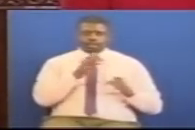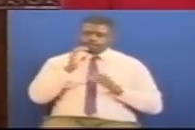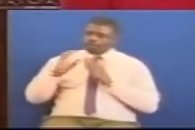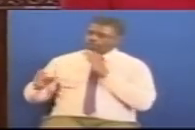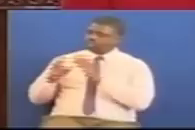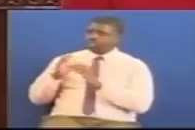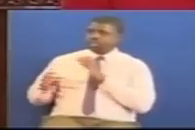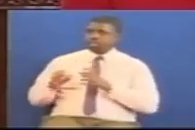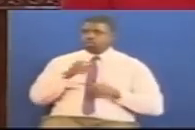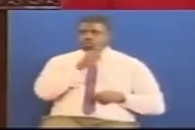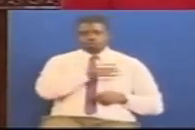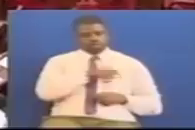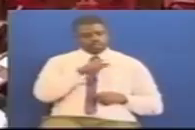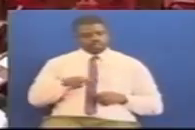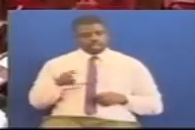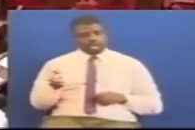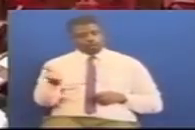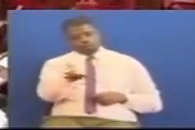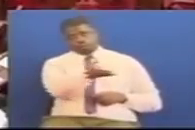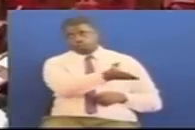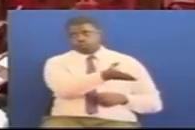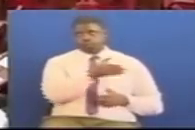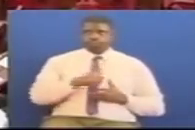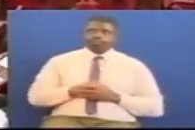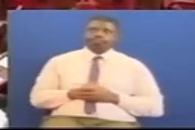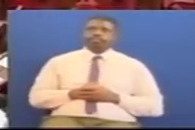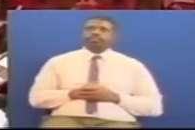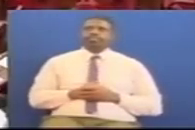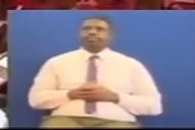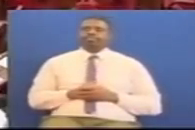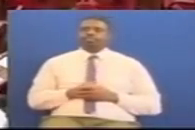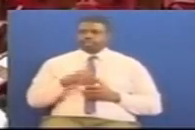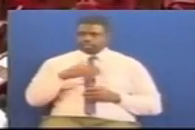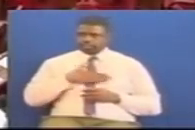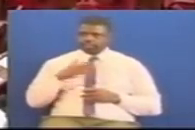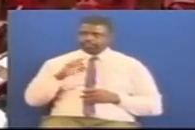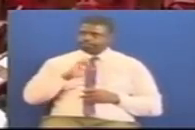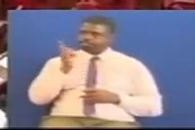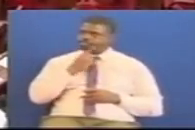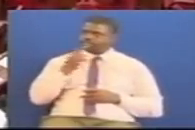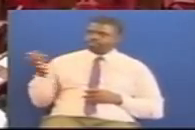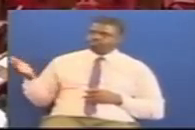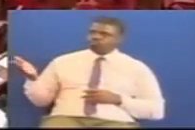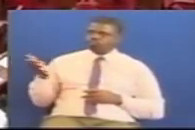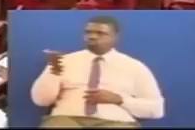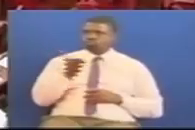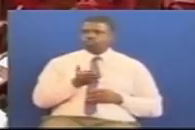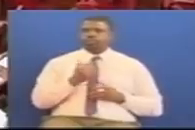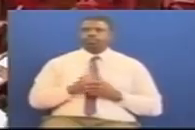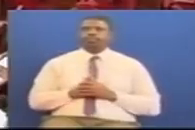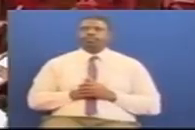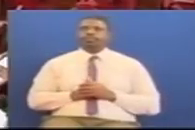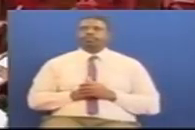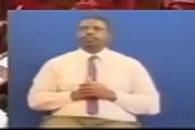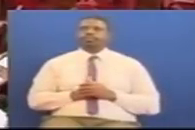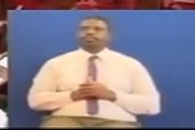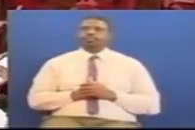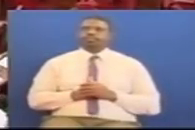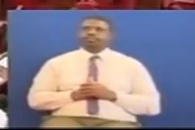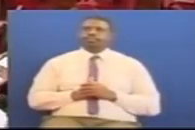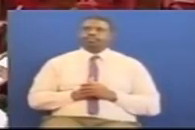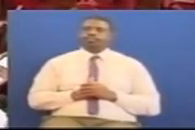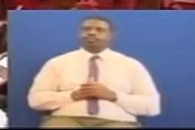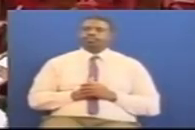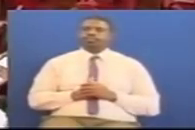Mikumi wa maeneo hayo? Asante. Majibu kwa swali hilo, Mheshimiwa Naibu Waziri Ujenzi, Uchukuzi na Mawasiliano. Ni lini